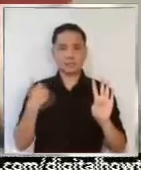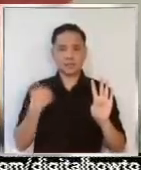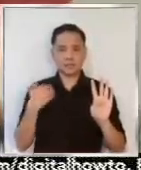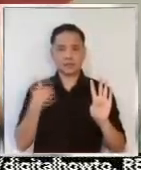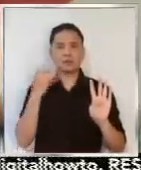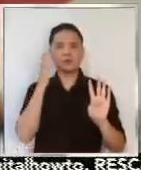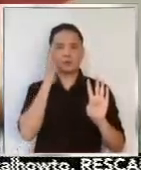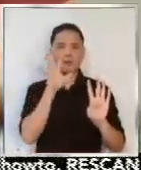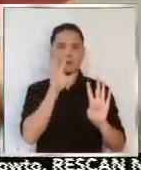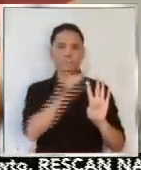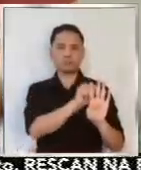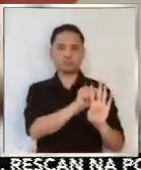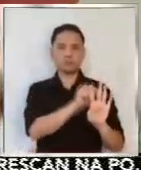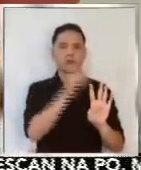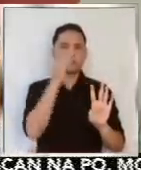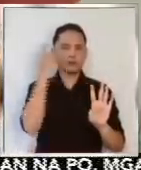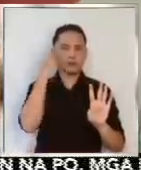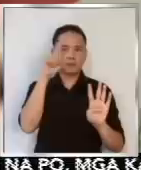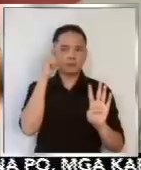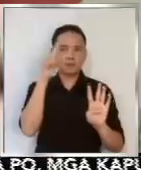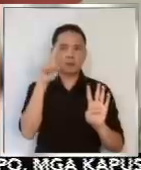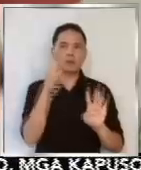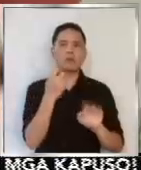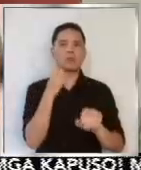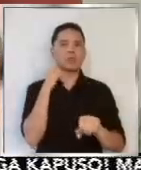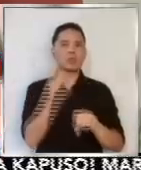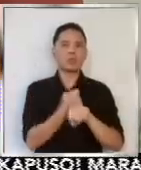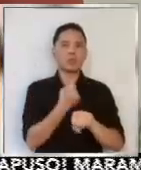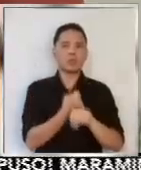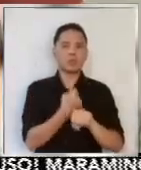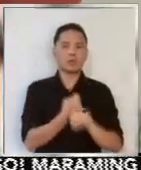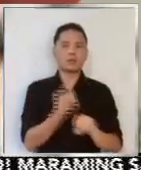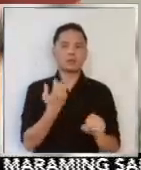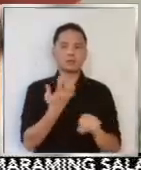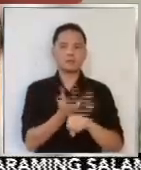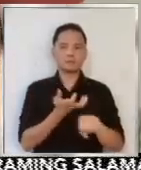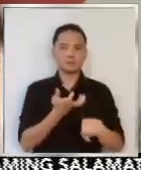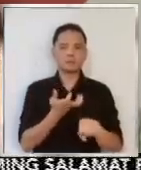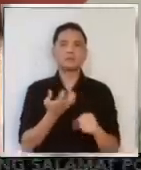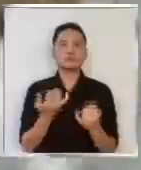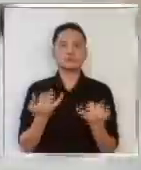at paglabag sa lockdown protocol. June Veneracion, Nakatutok, 24 Horas.